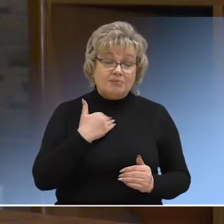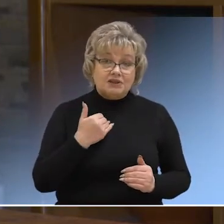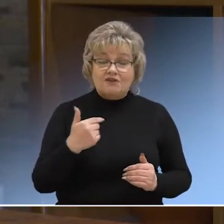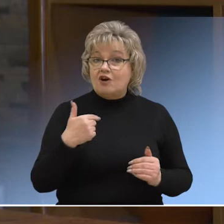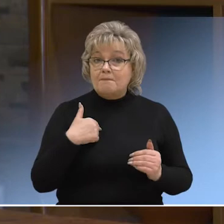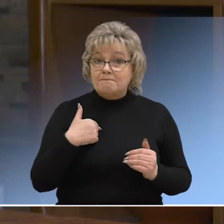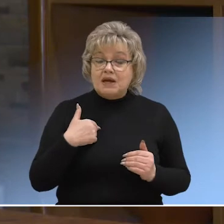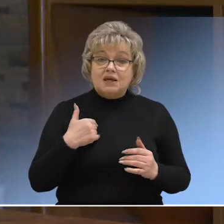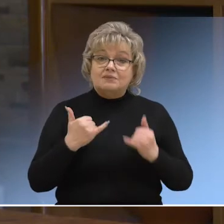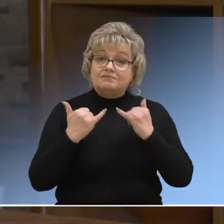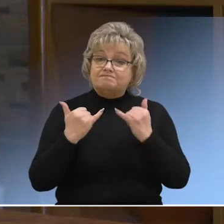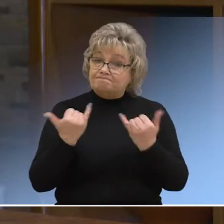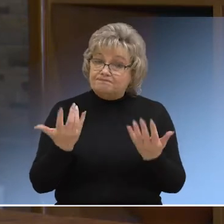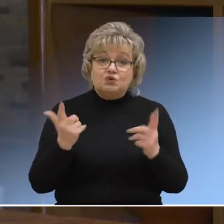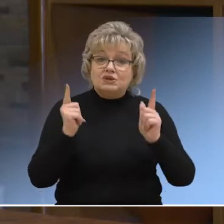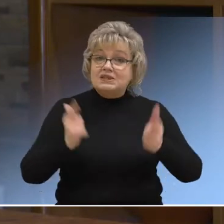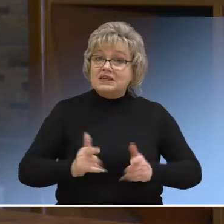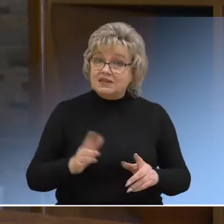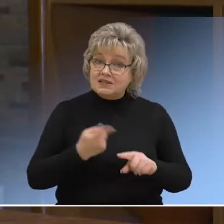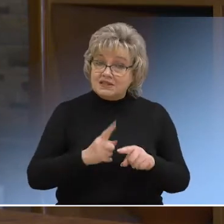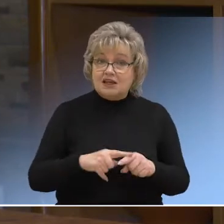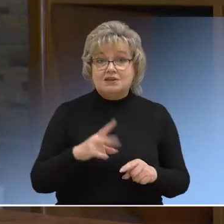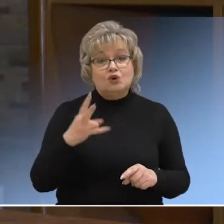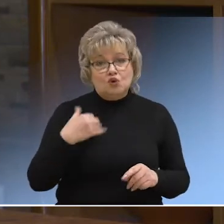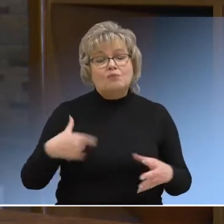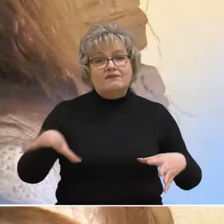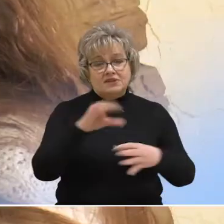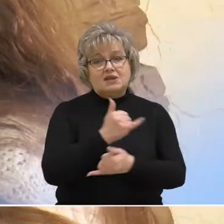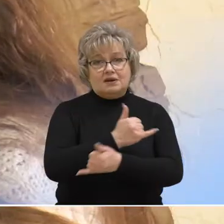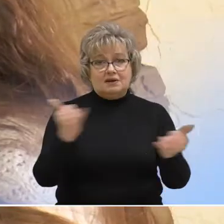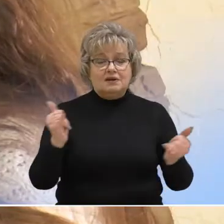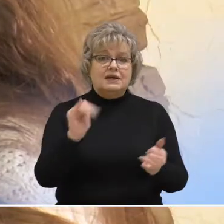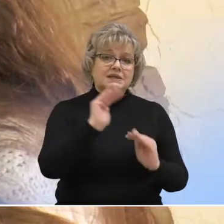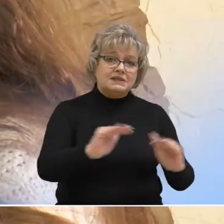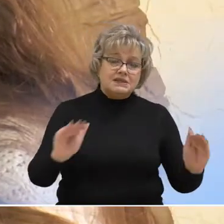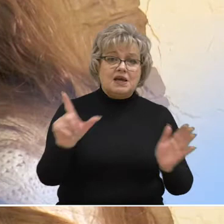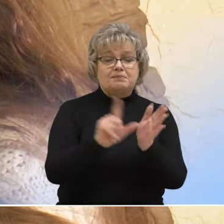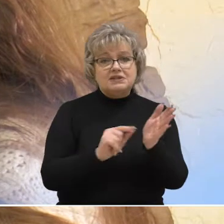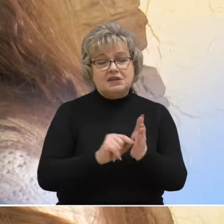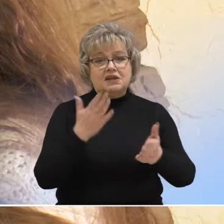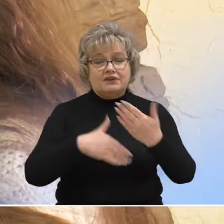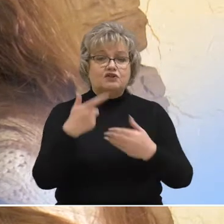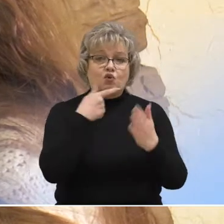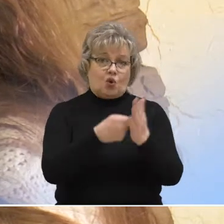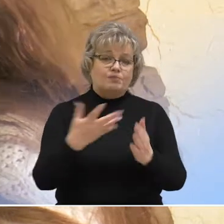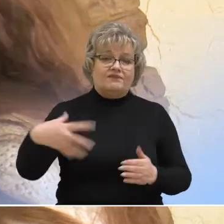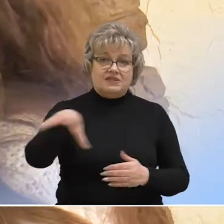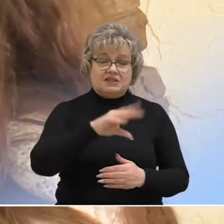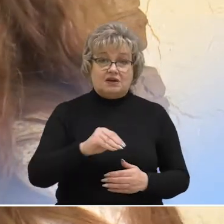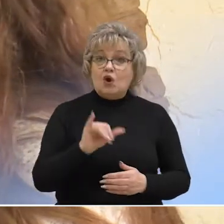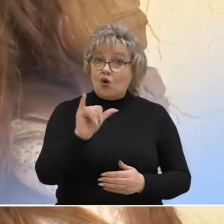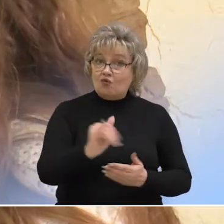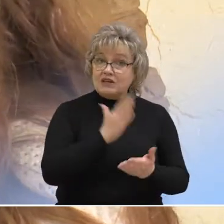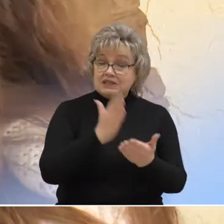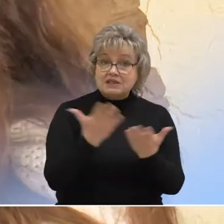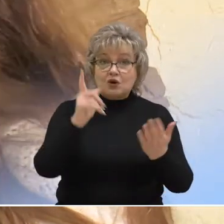не разделяем, мы кормим абсолютно всех, всех проходящих мимо, деток, пенсионеров, инвалидов, кормим всех. А у вас